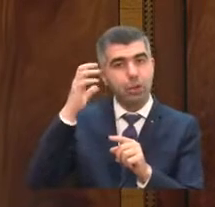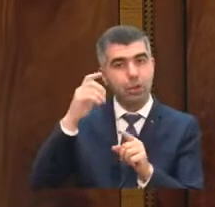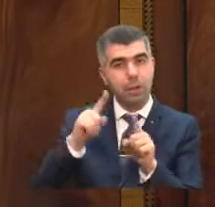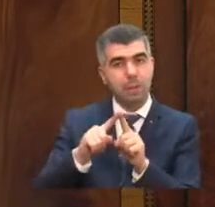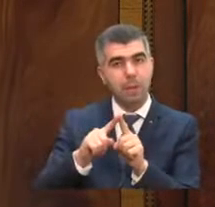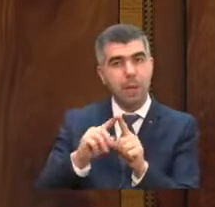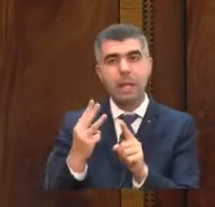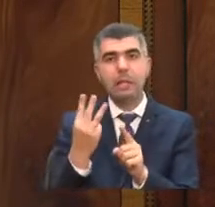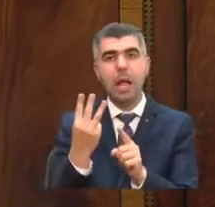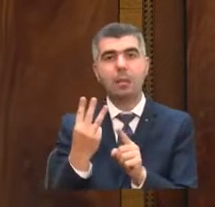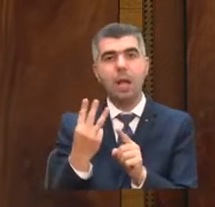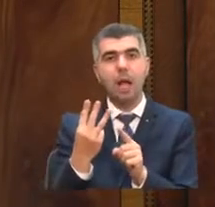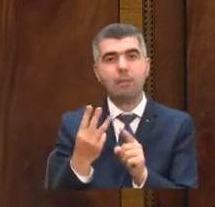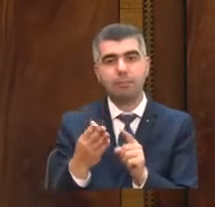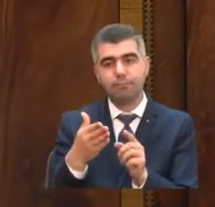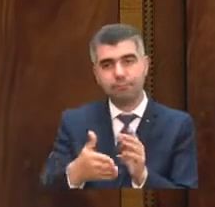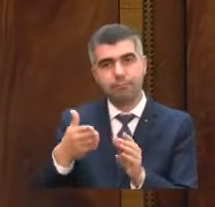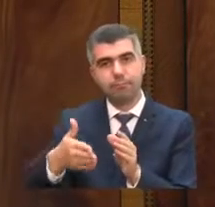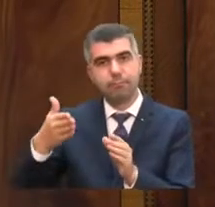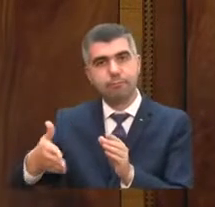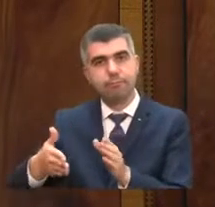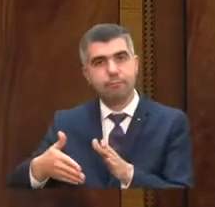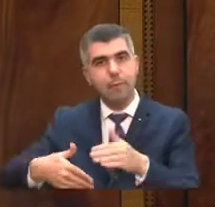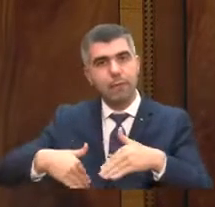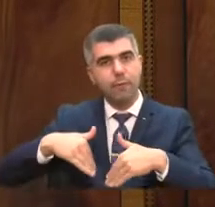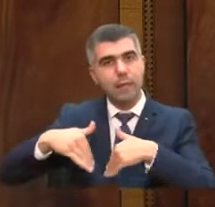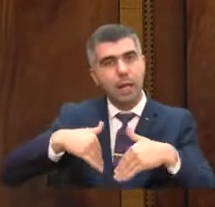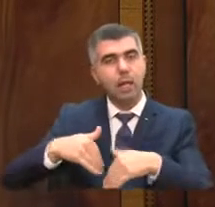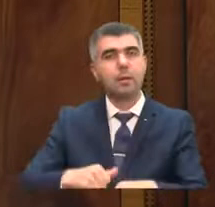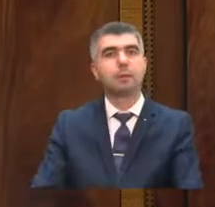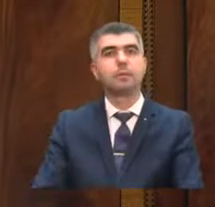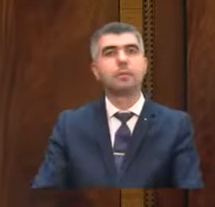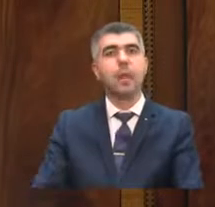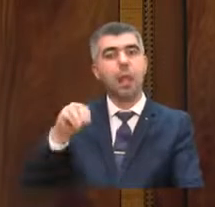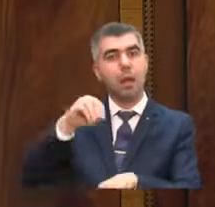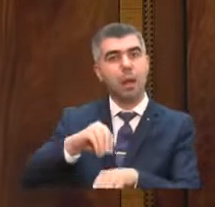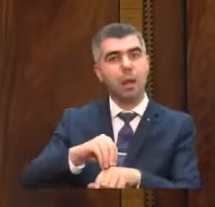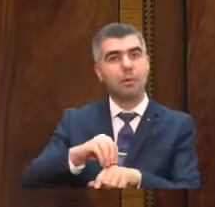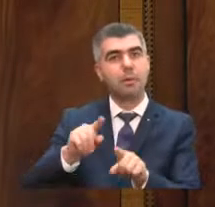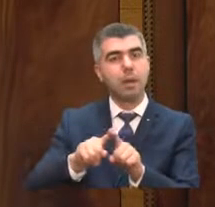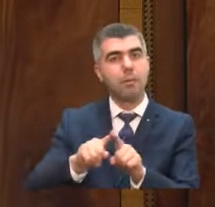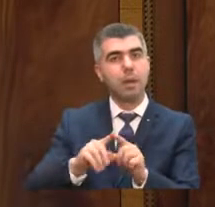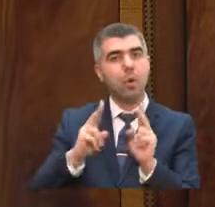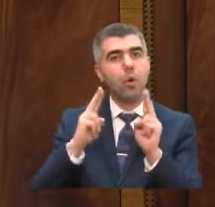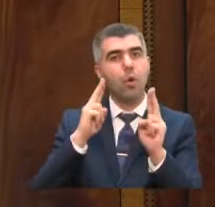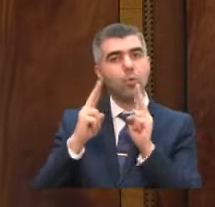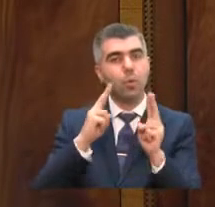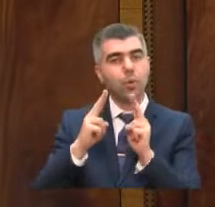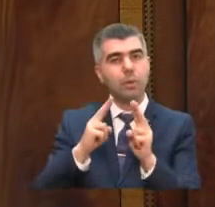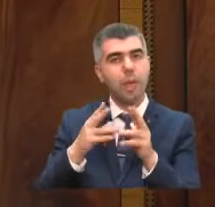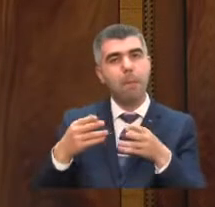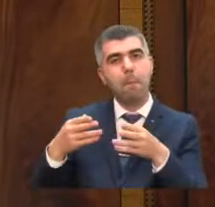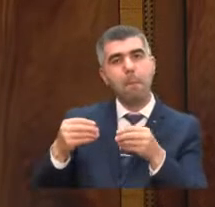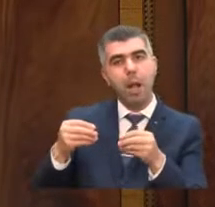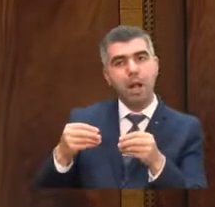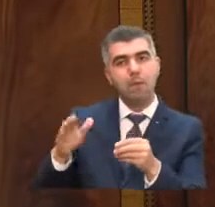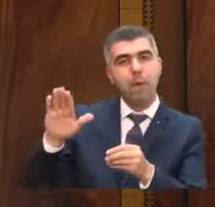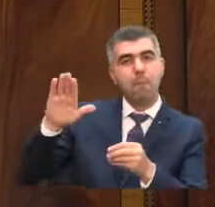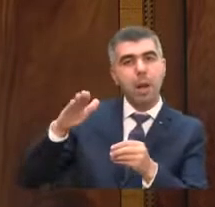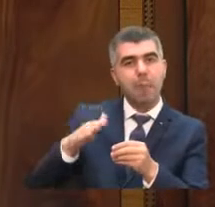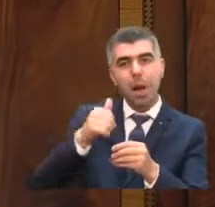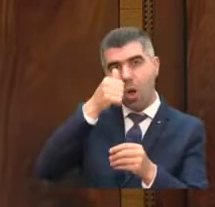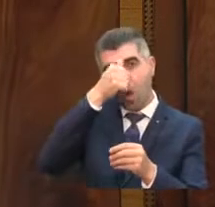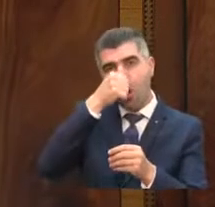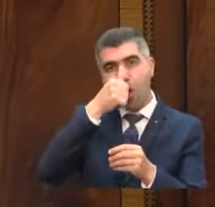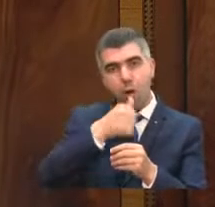ديال الدرهم قيد الانجاز، والشروع في الدراسات التفصيليه للطريق السيار مراكش القلعه بني ملال خنيفره القطب ديال